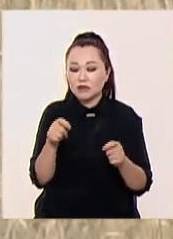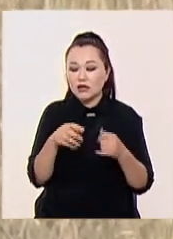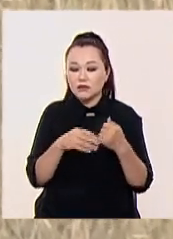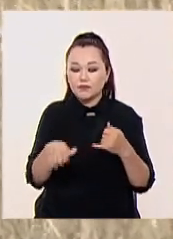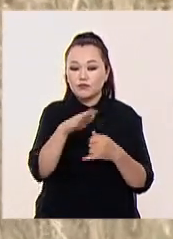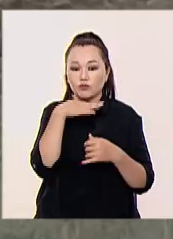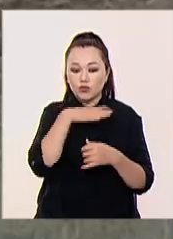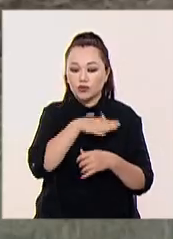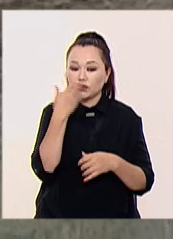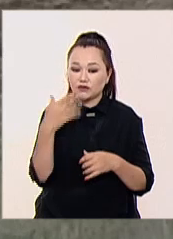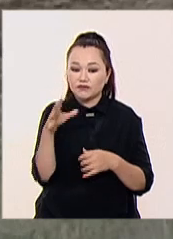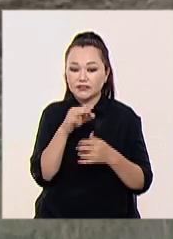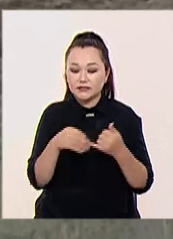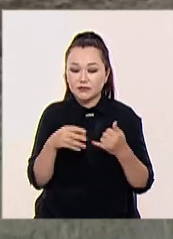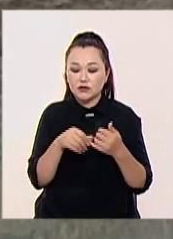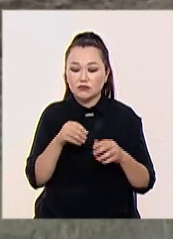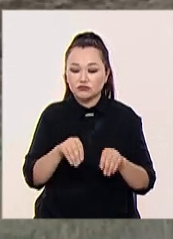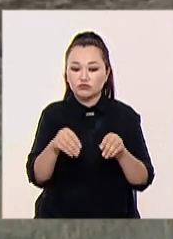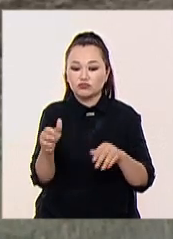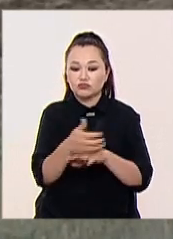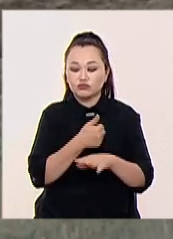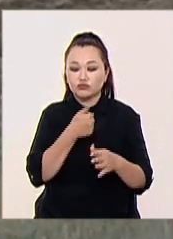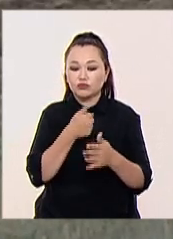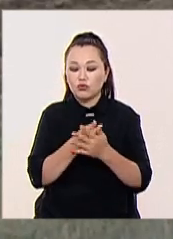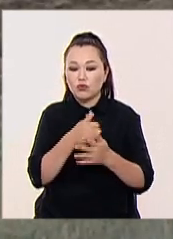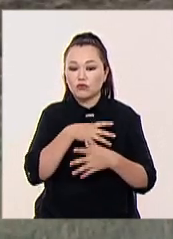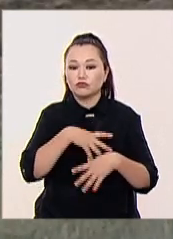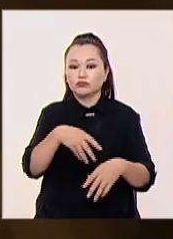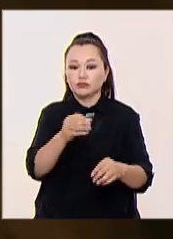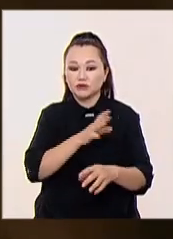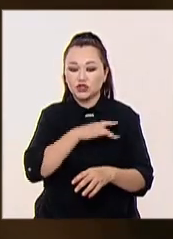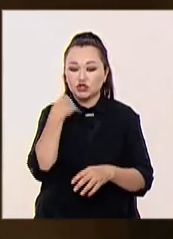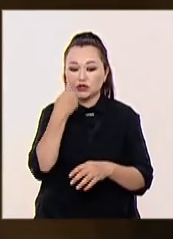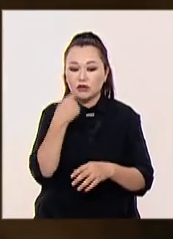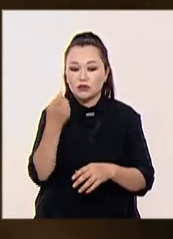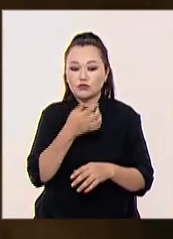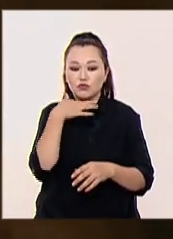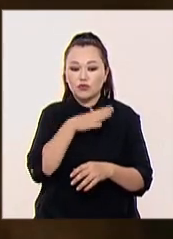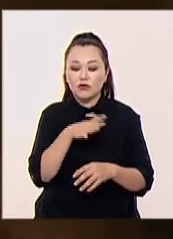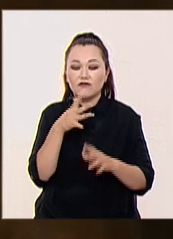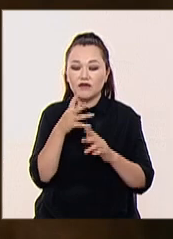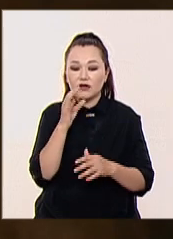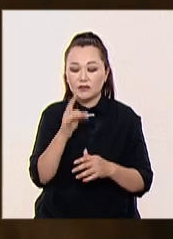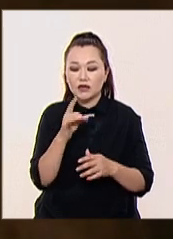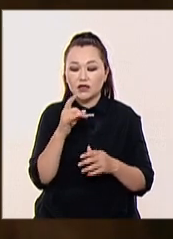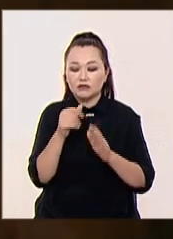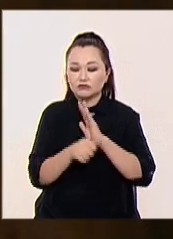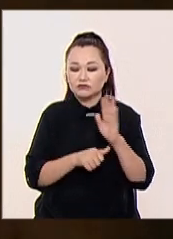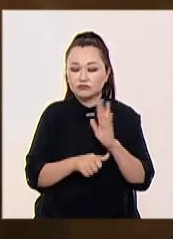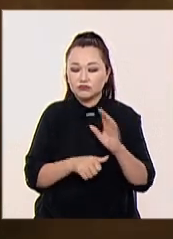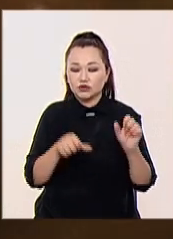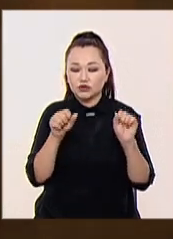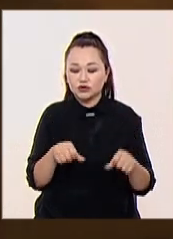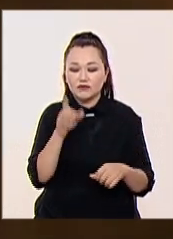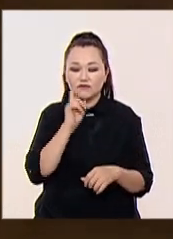многих сел распахали все земли вплоть до сопок. В итоге сейчас не только в личных хозяйствах, но и во многих фермерских массово режут скот. Мясо временно